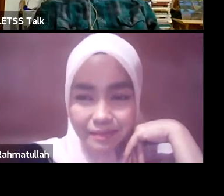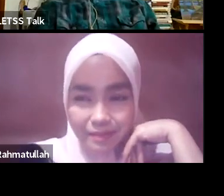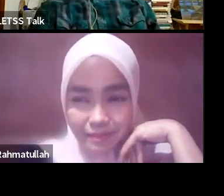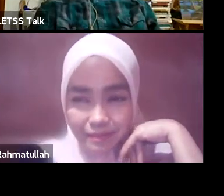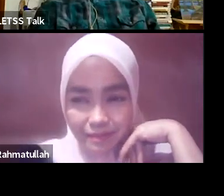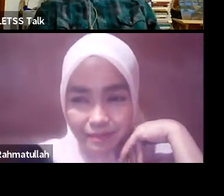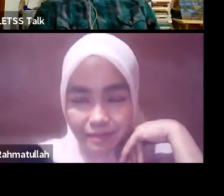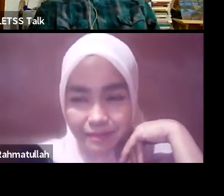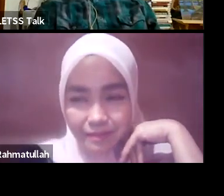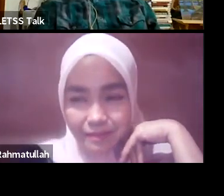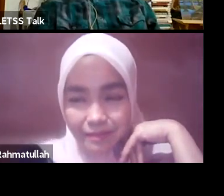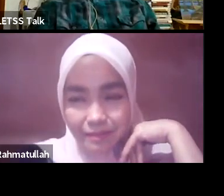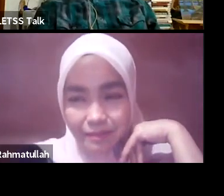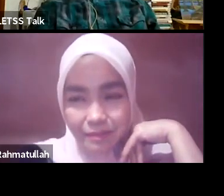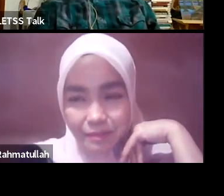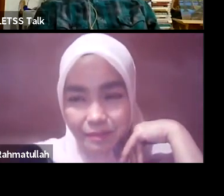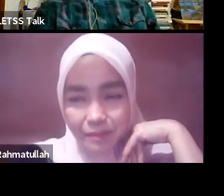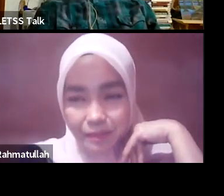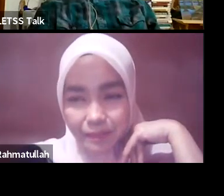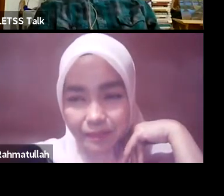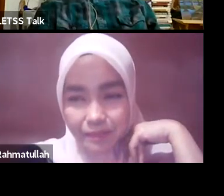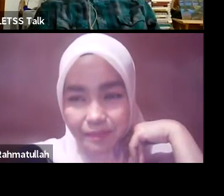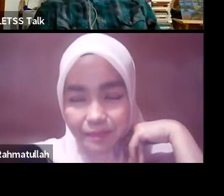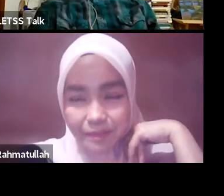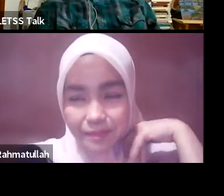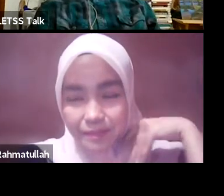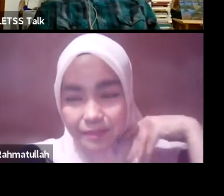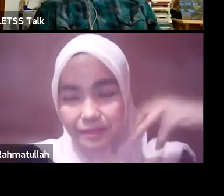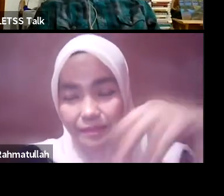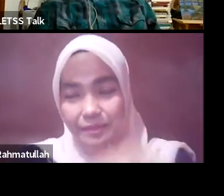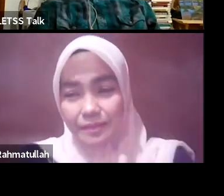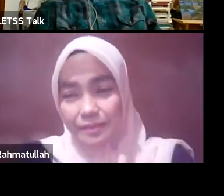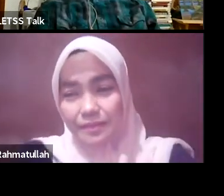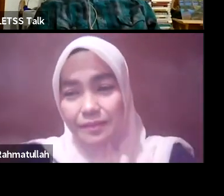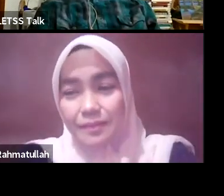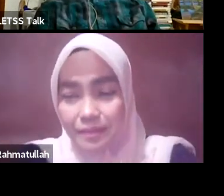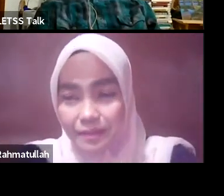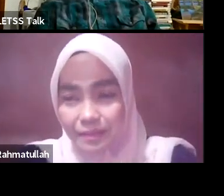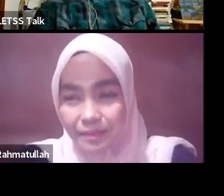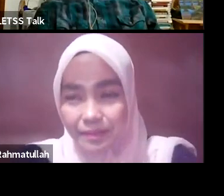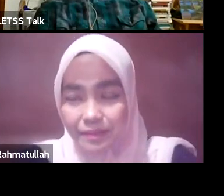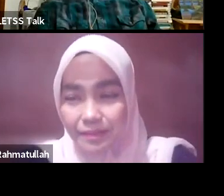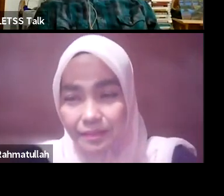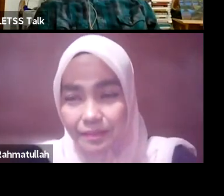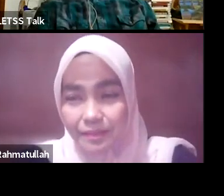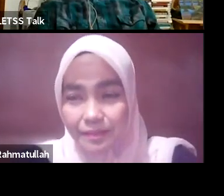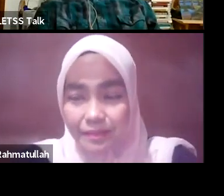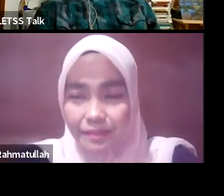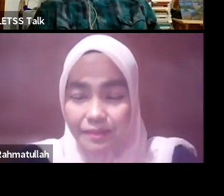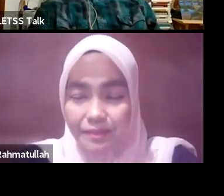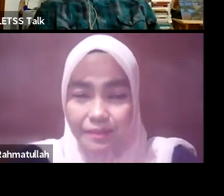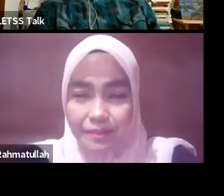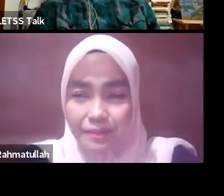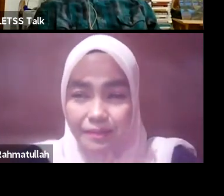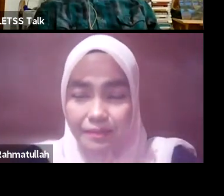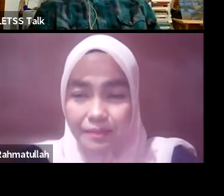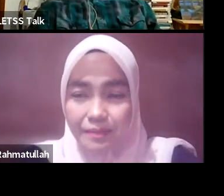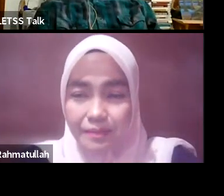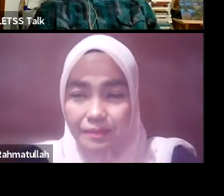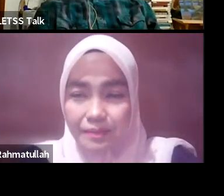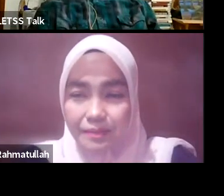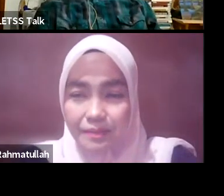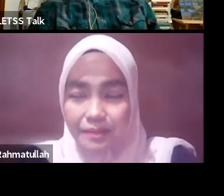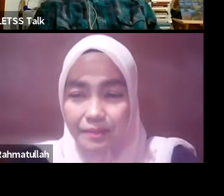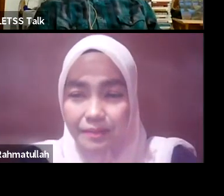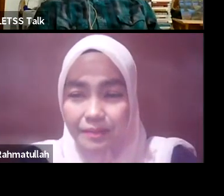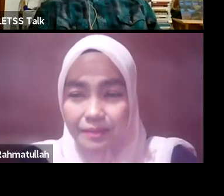Tadi Kak Ibet sudah cukup komprehensif ya menjelaskan semuanya. Saya mungkin menambahkan satu kalimat aja sesuai dengan semangat